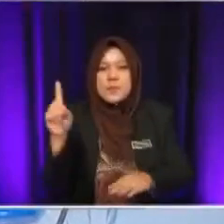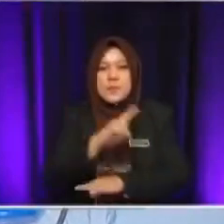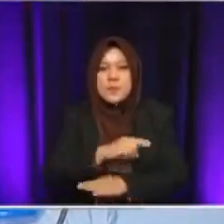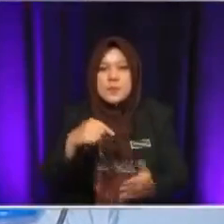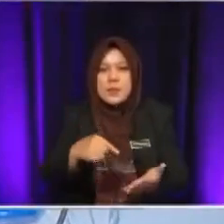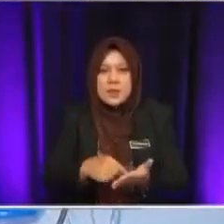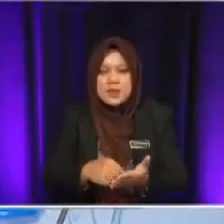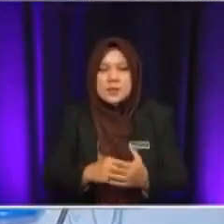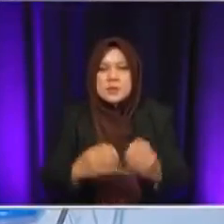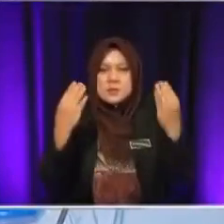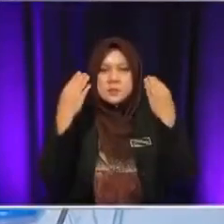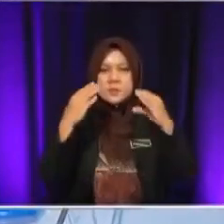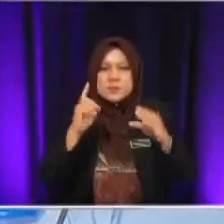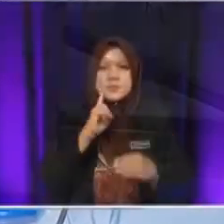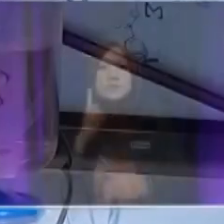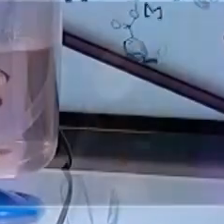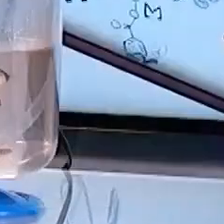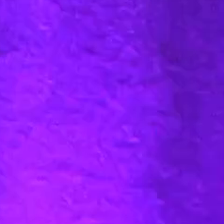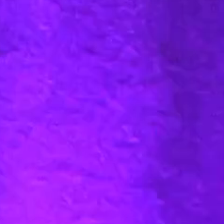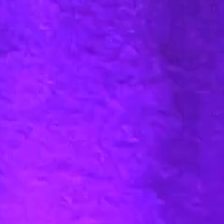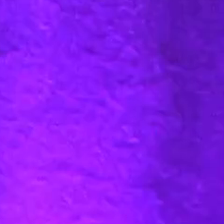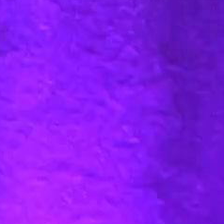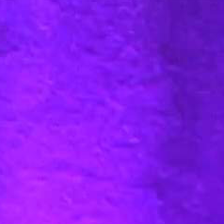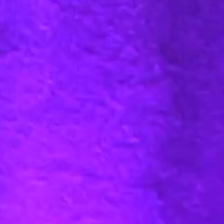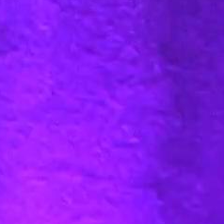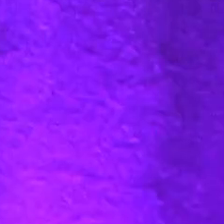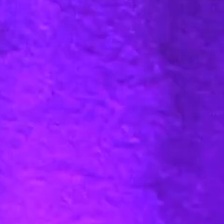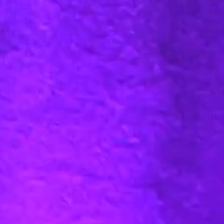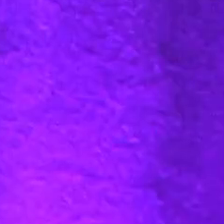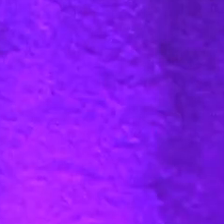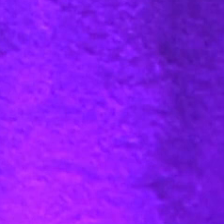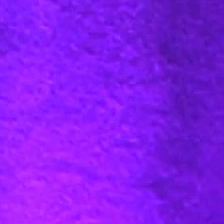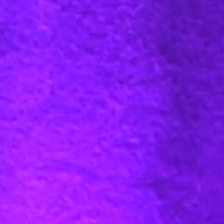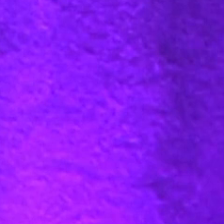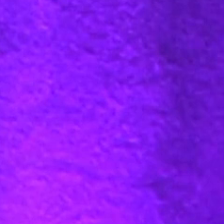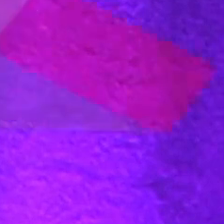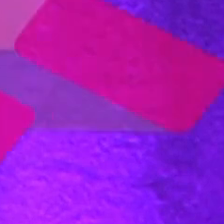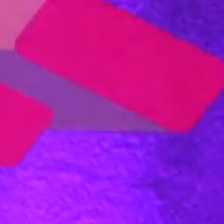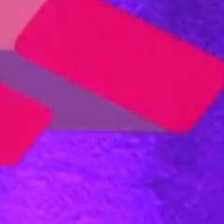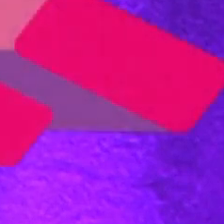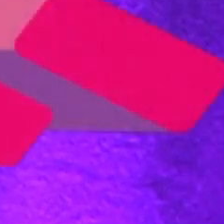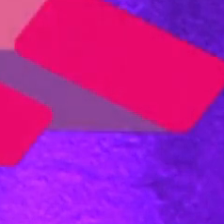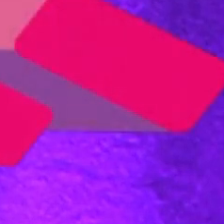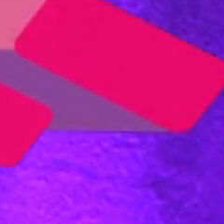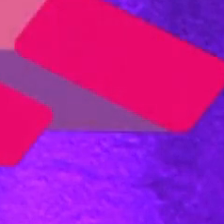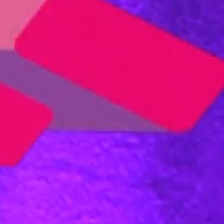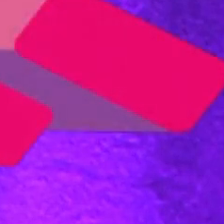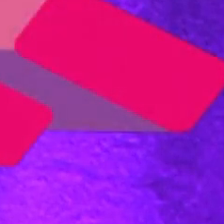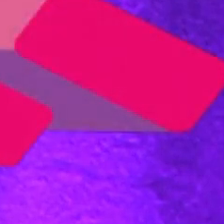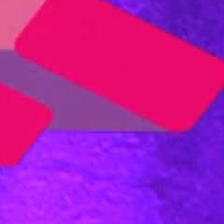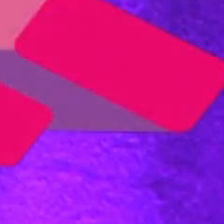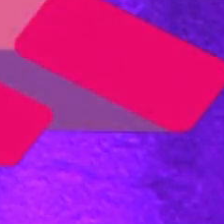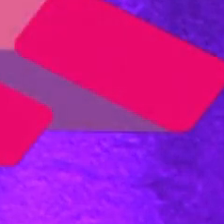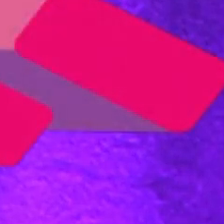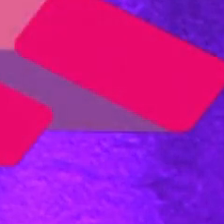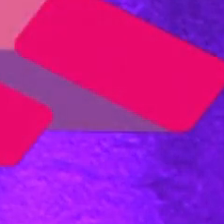di studio, iaitu Cikgu Nurziana Yuf dari SMK Datuk Ibrahim Yaakob, Wilayah Persekutuan Kuala Lumpur.